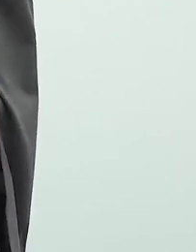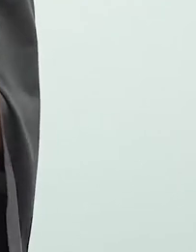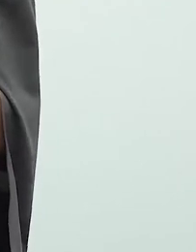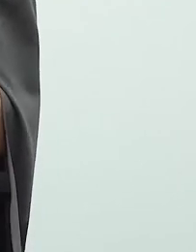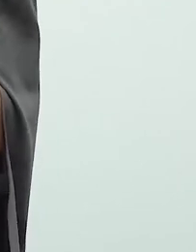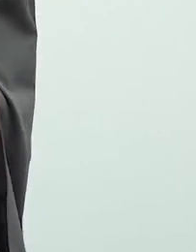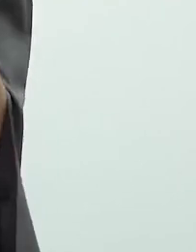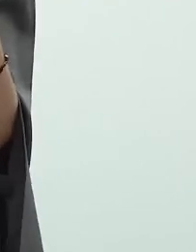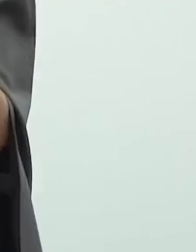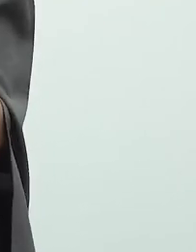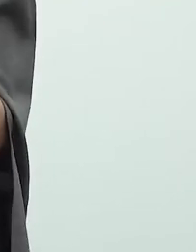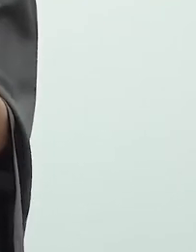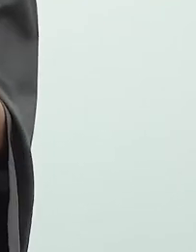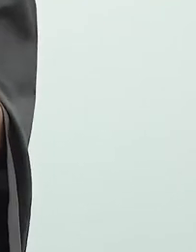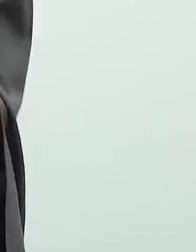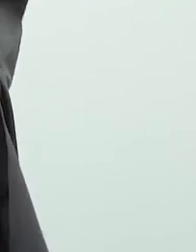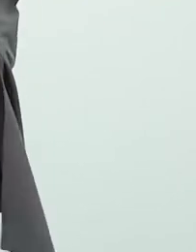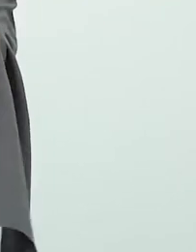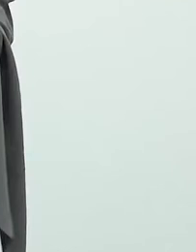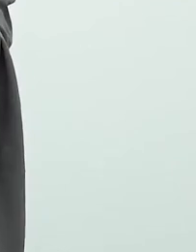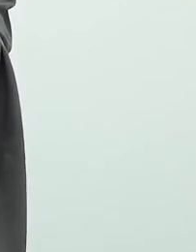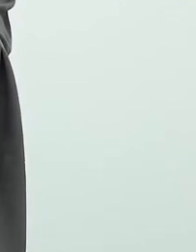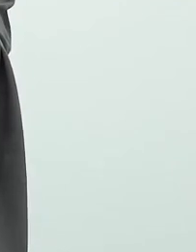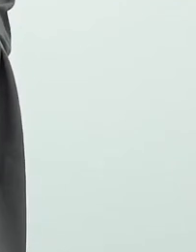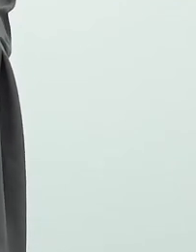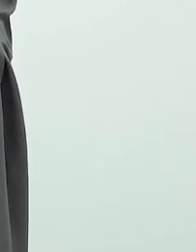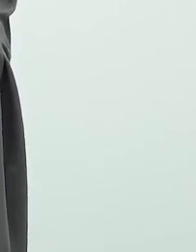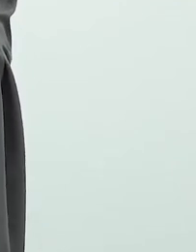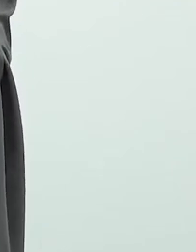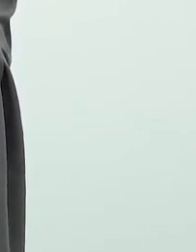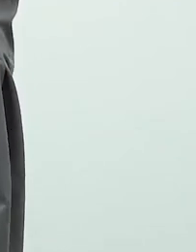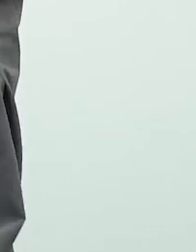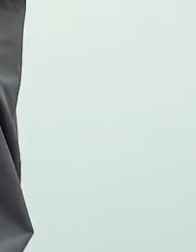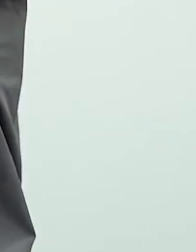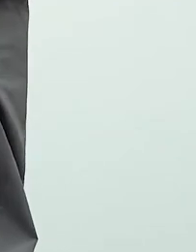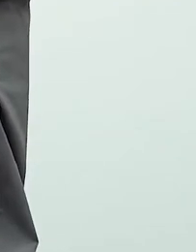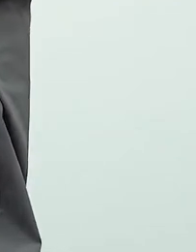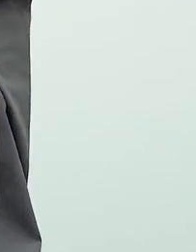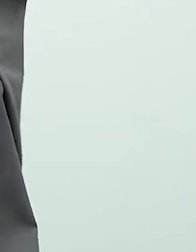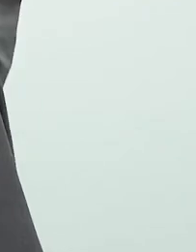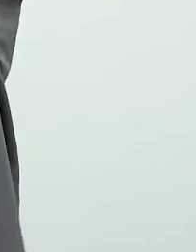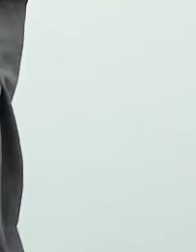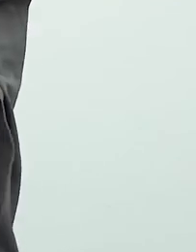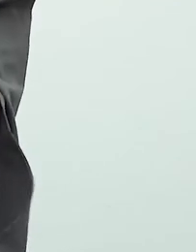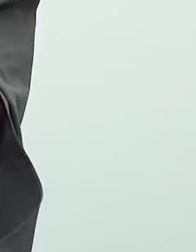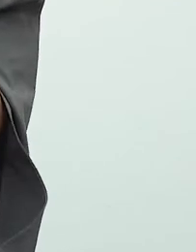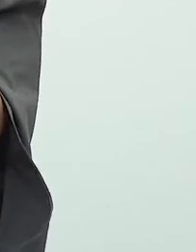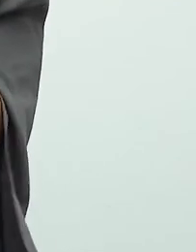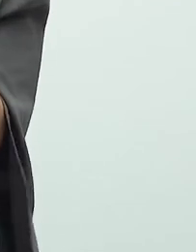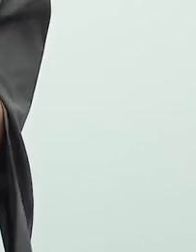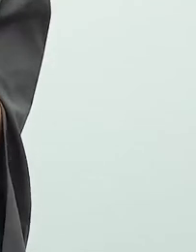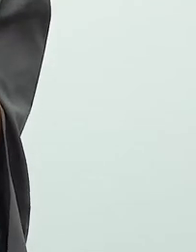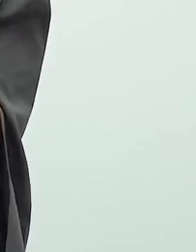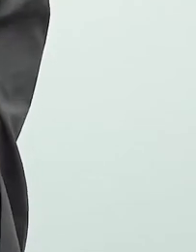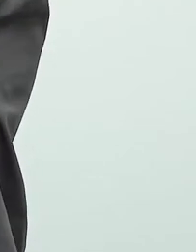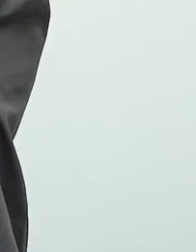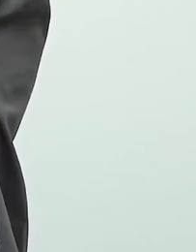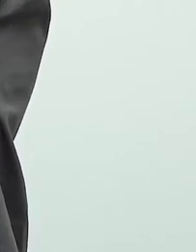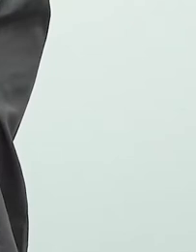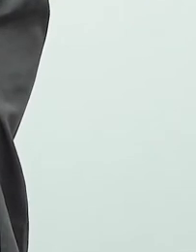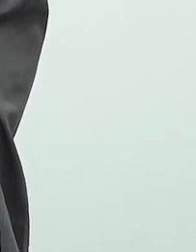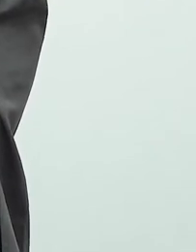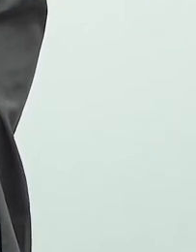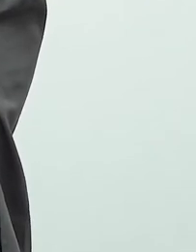사실은 코로나가 터진 후에는 다 대부 마스크를 쓰잖아요 그러니까 사실은 마스크 쓰니까